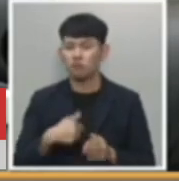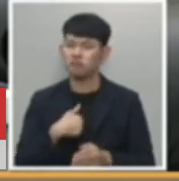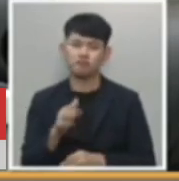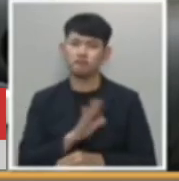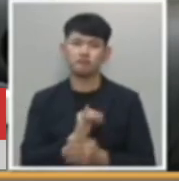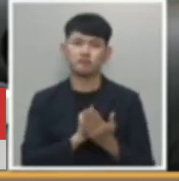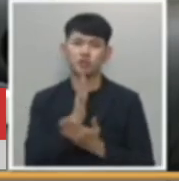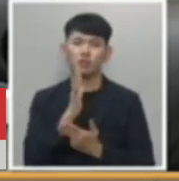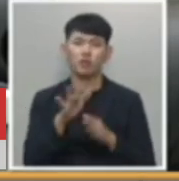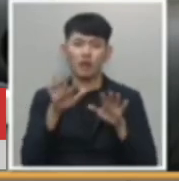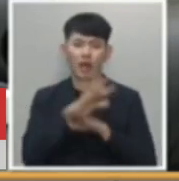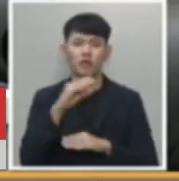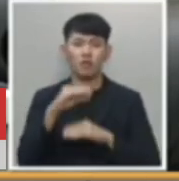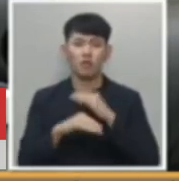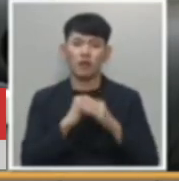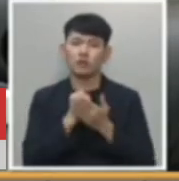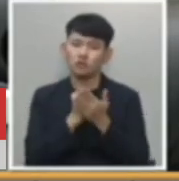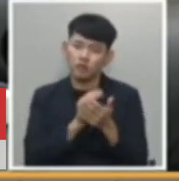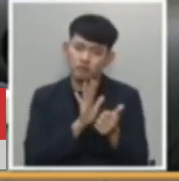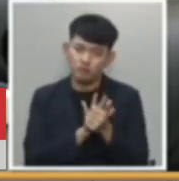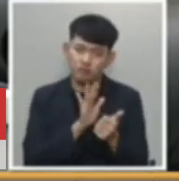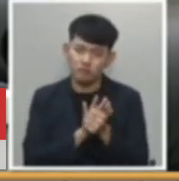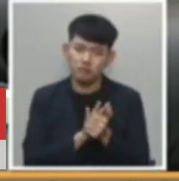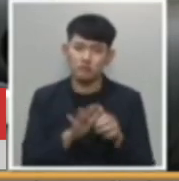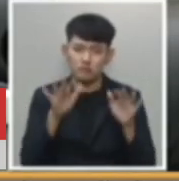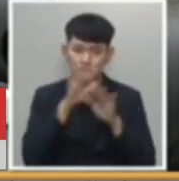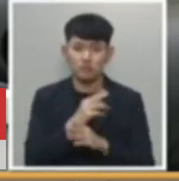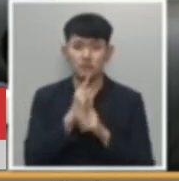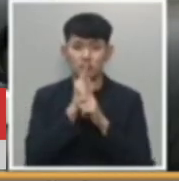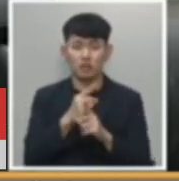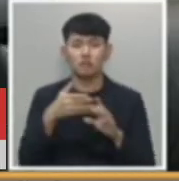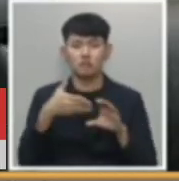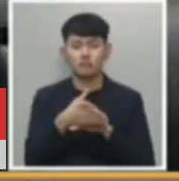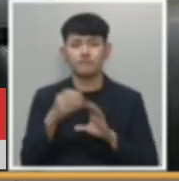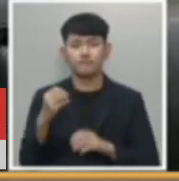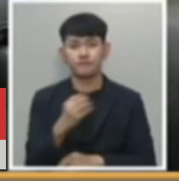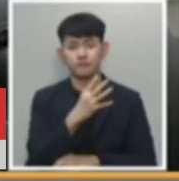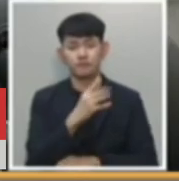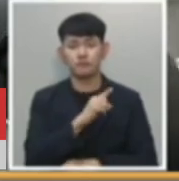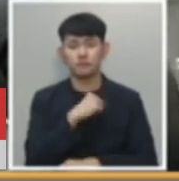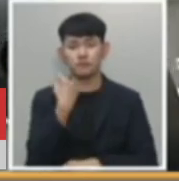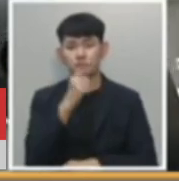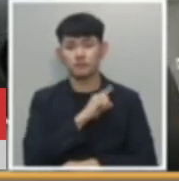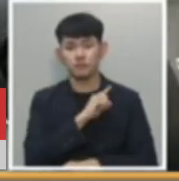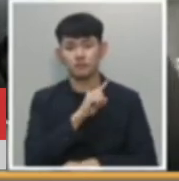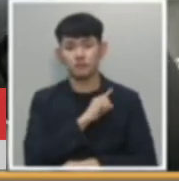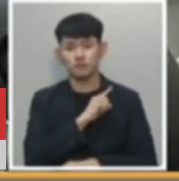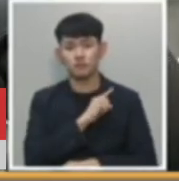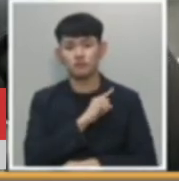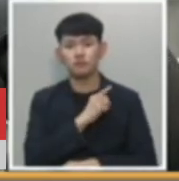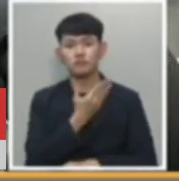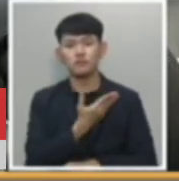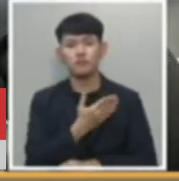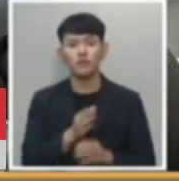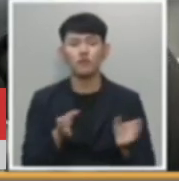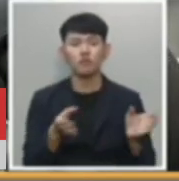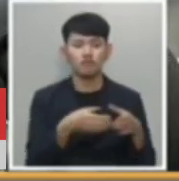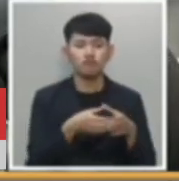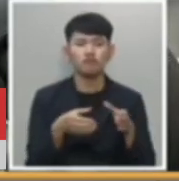การเมตตาอาทรตามวัตถุประสงค์ที่ขึ้นใน PowerPoint ฉะนั้นต้องเป็นความรับผิดชอบของทุกภาคส่ว